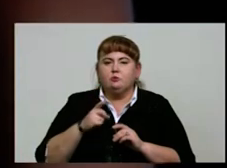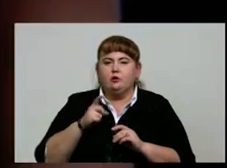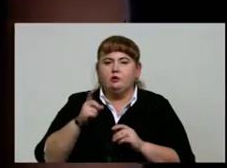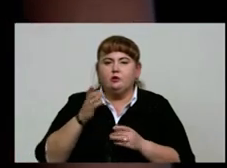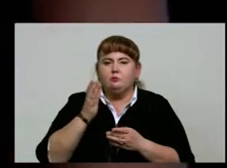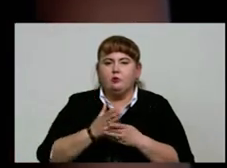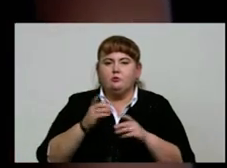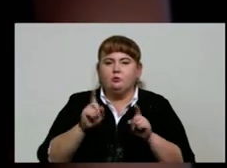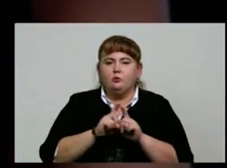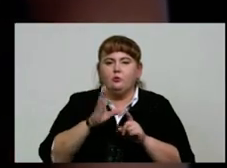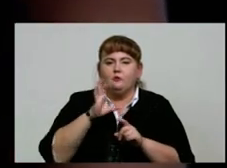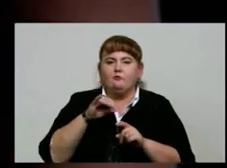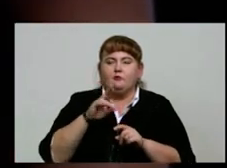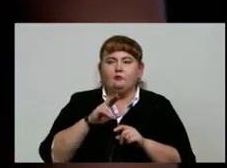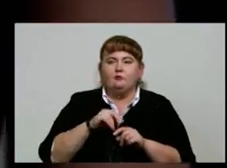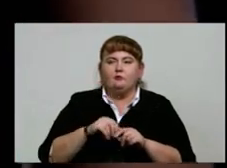имеют такой вид?